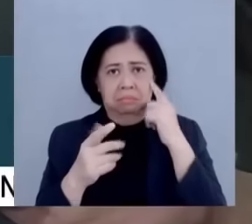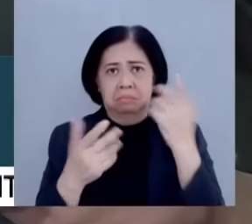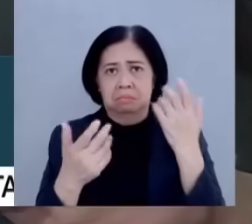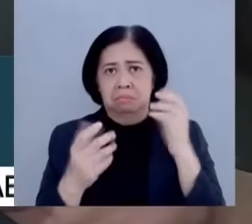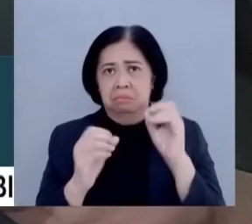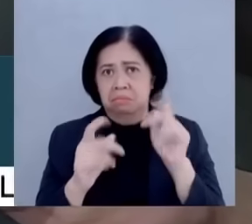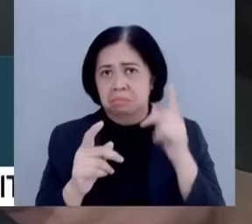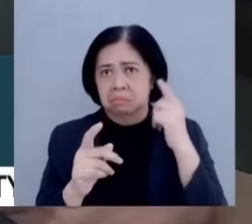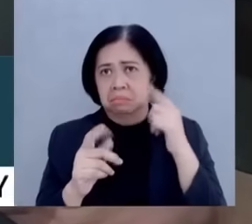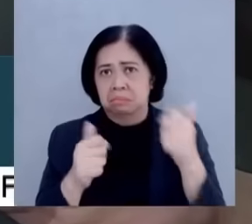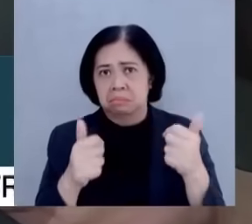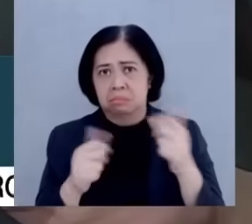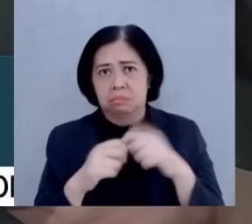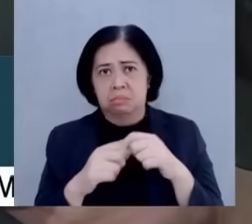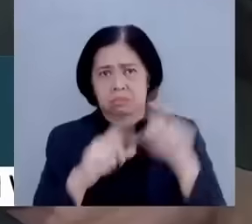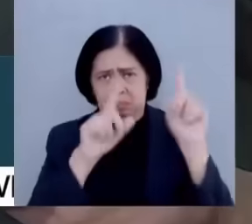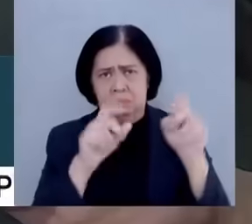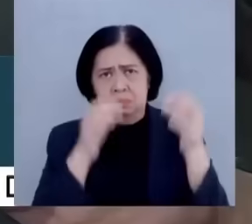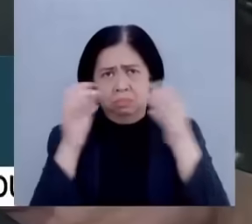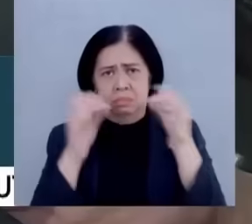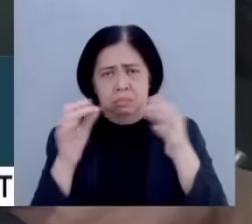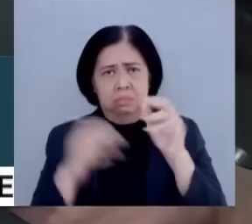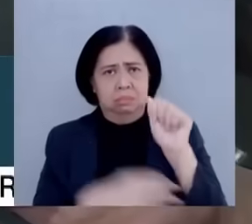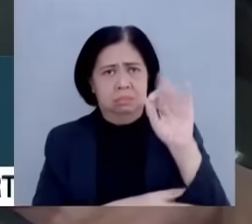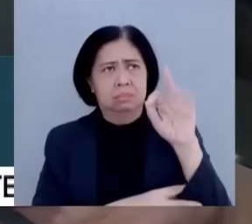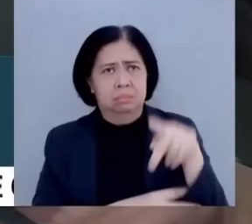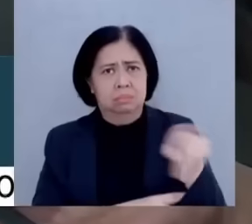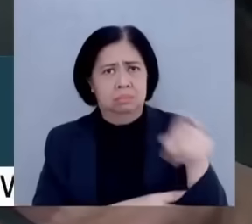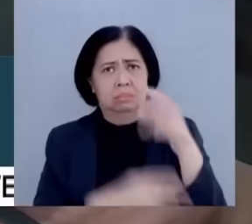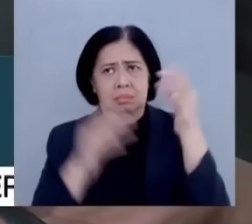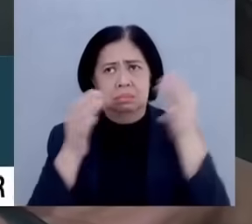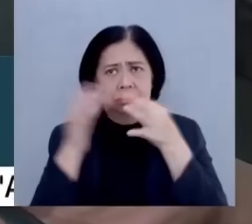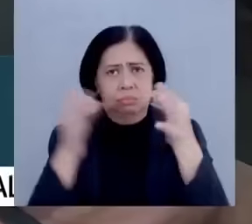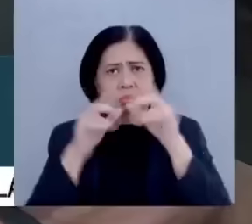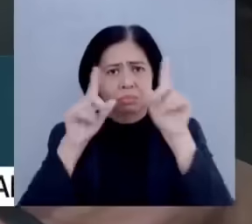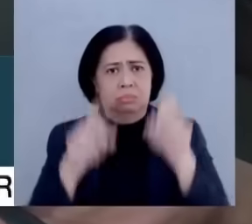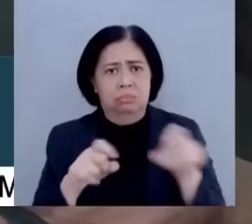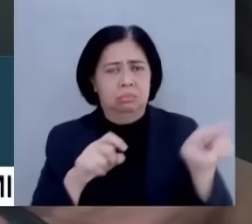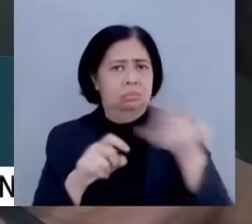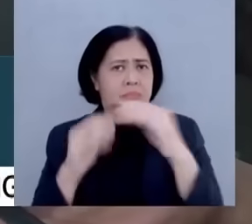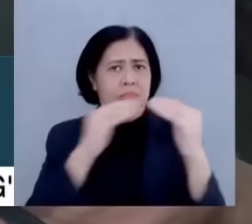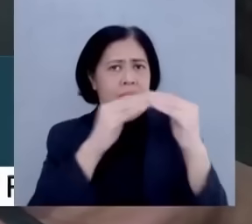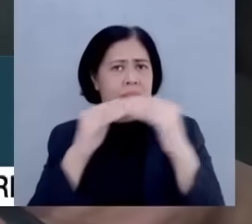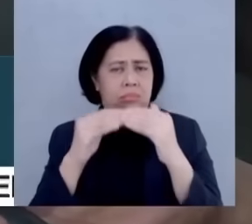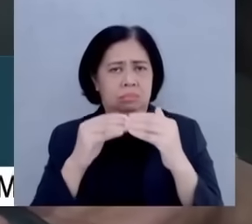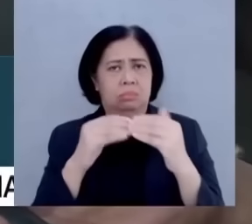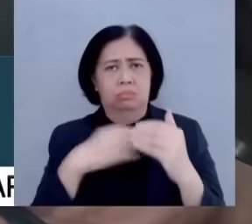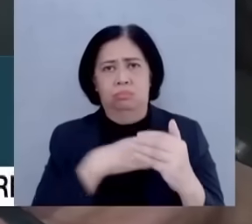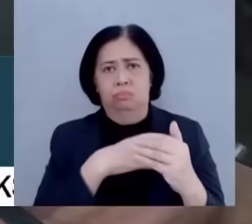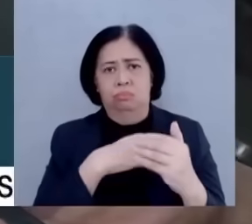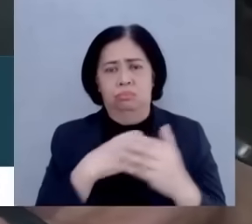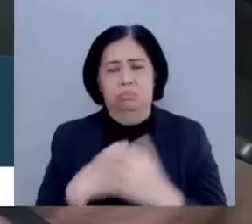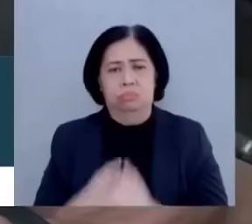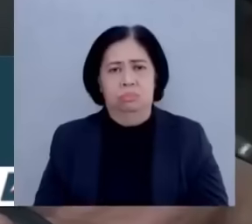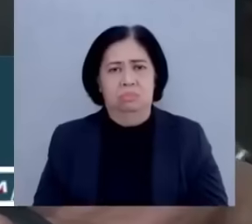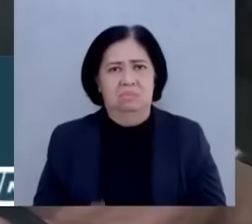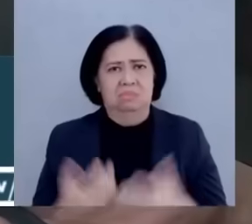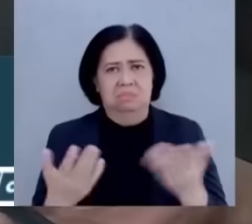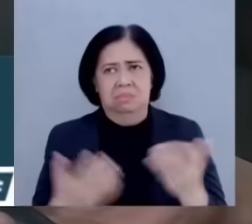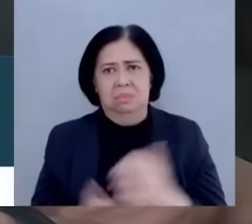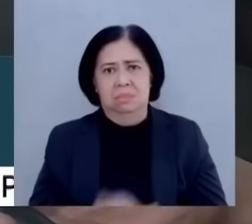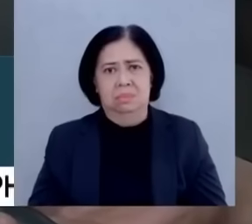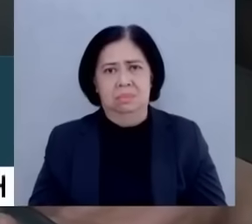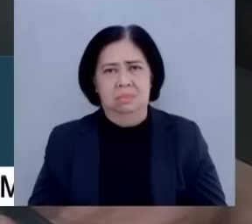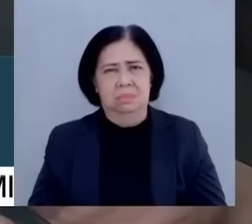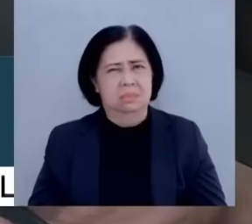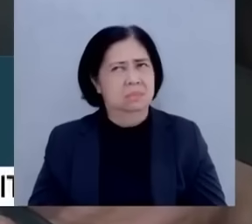Diba? Pa-drug test nyo din yung AFP. Pa-drug test nyo din yung lahat ng PNP. But